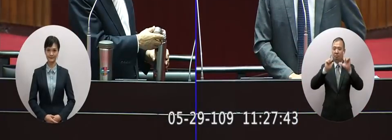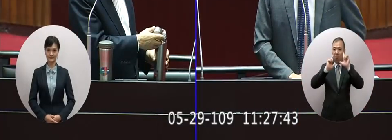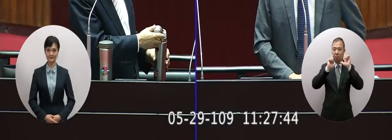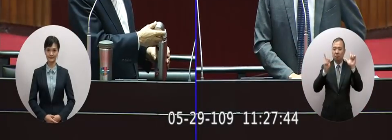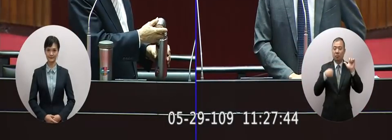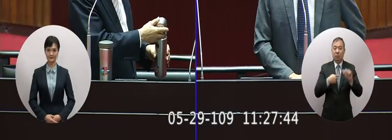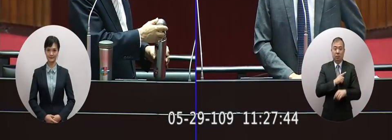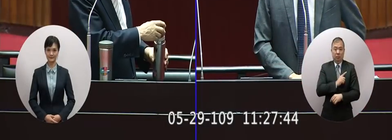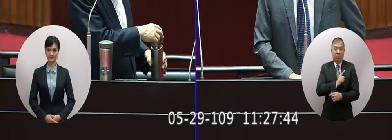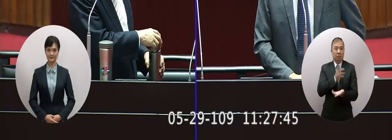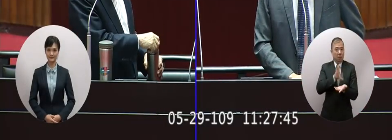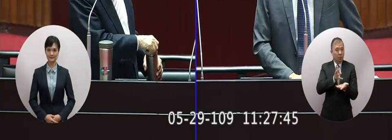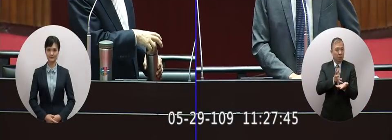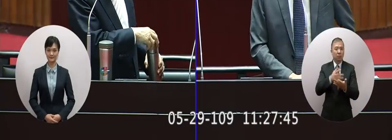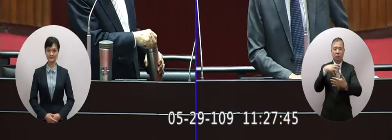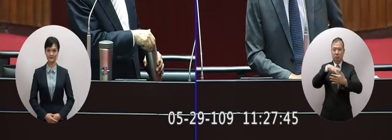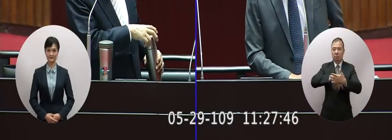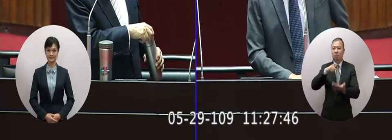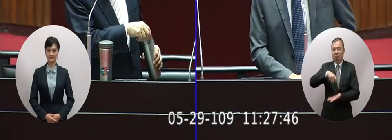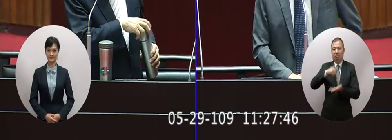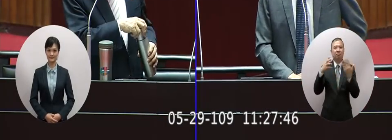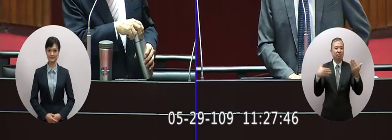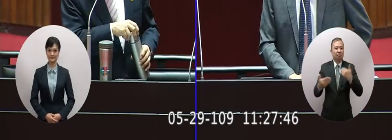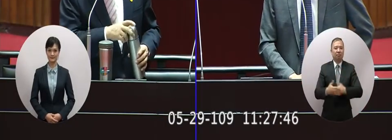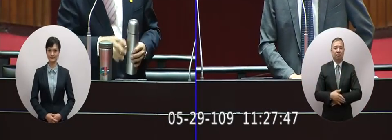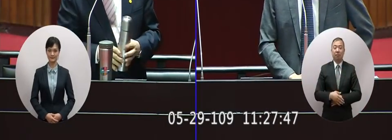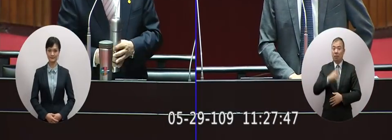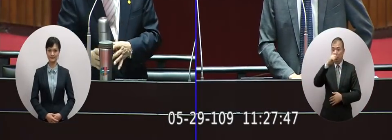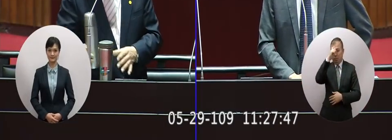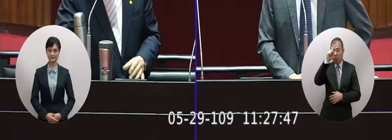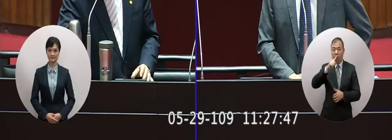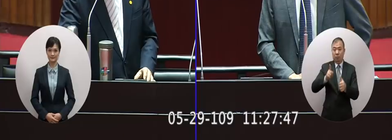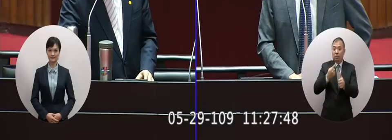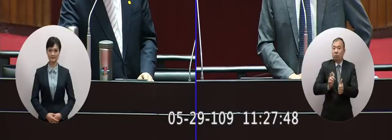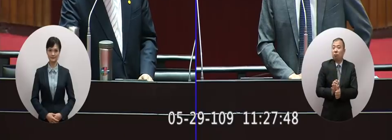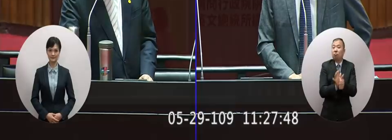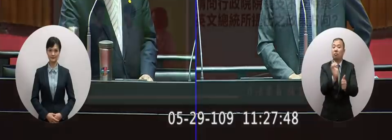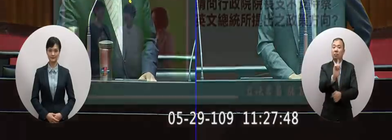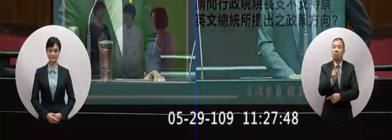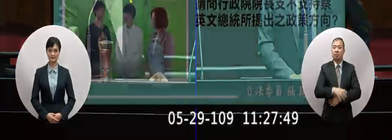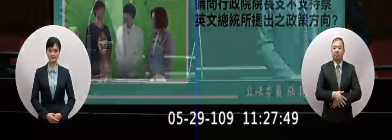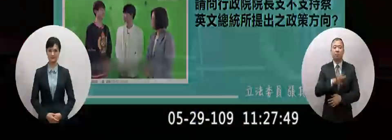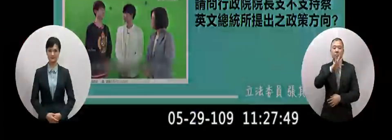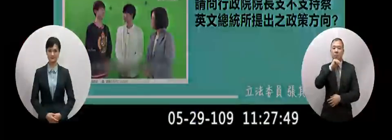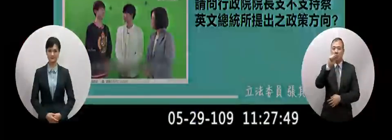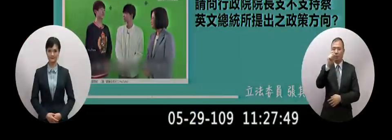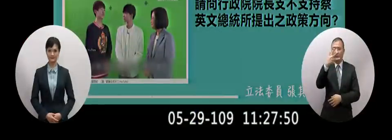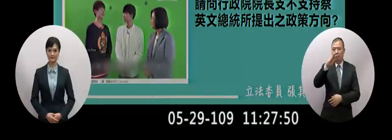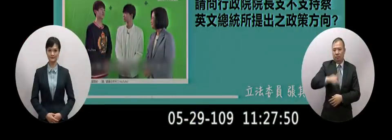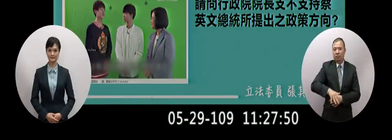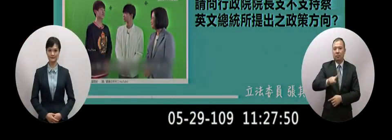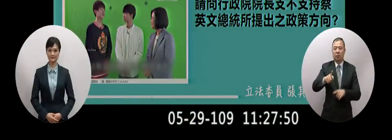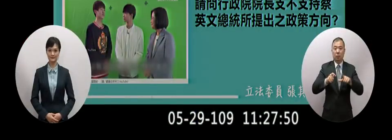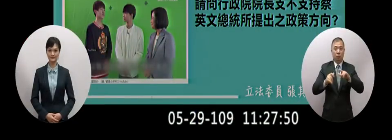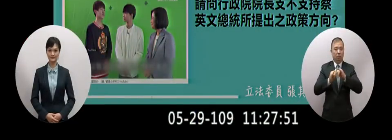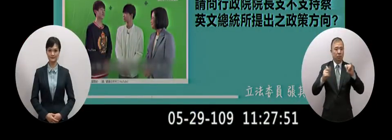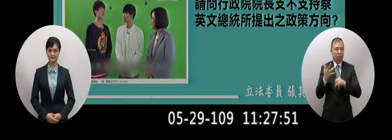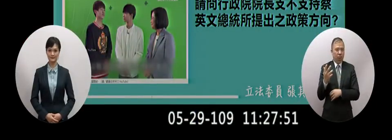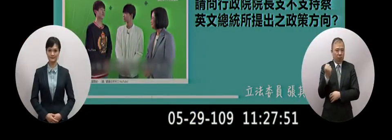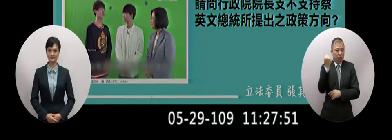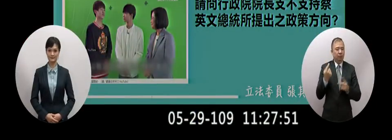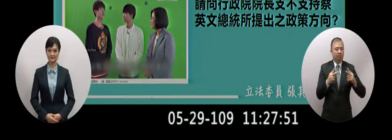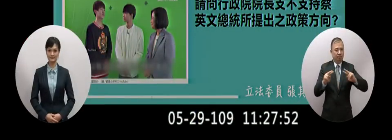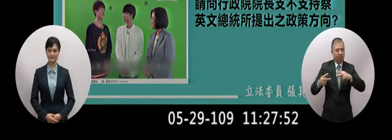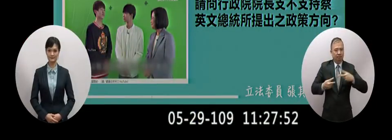的演讲的文告中有讲得很清楚哈，就是说希望要优先推动这个下修18岁公民权哈，然后作为